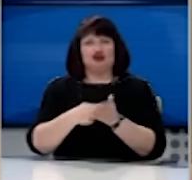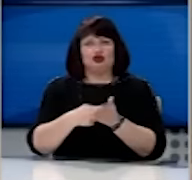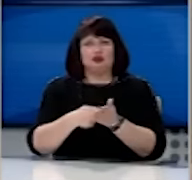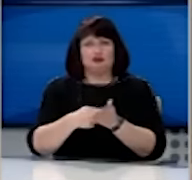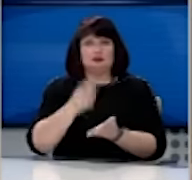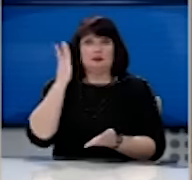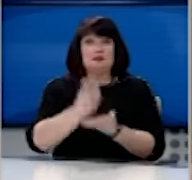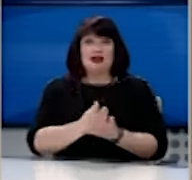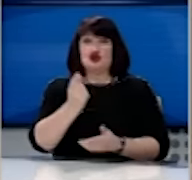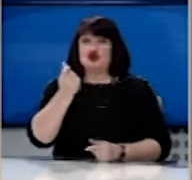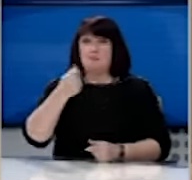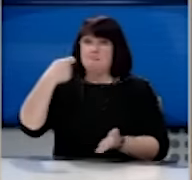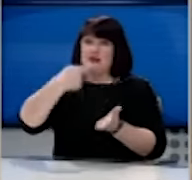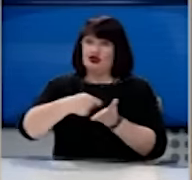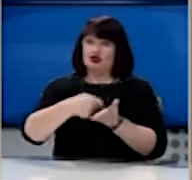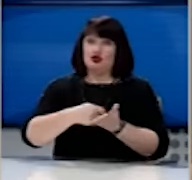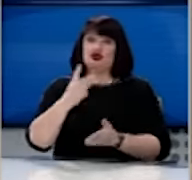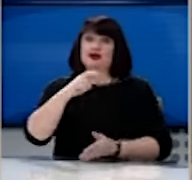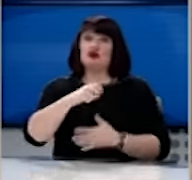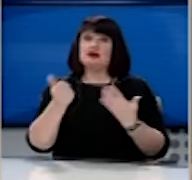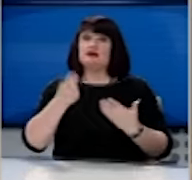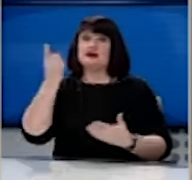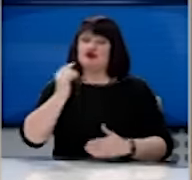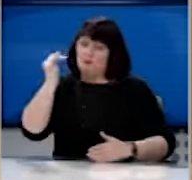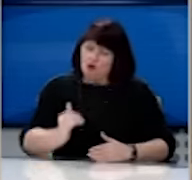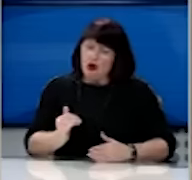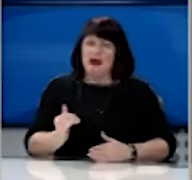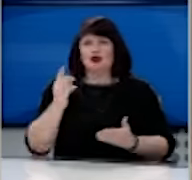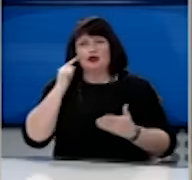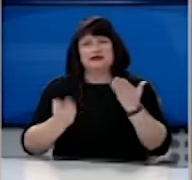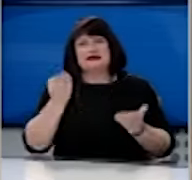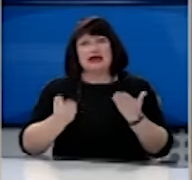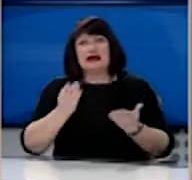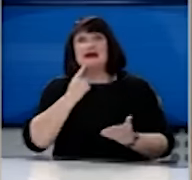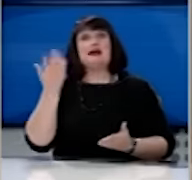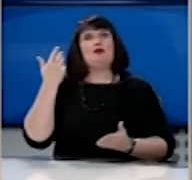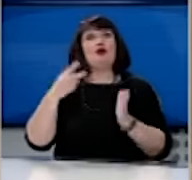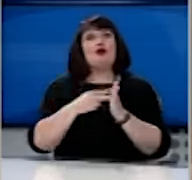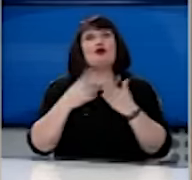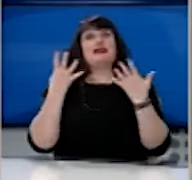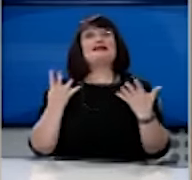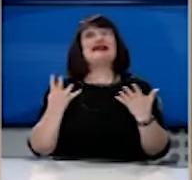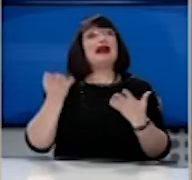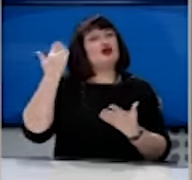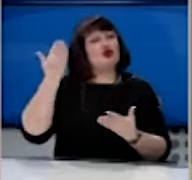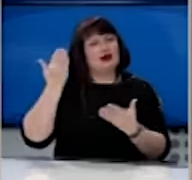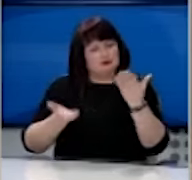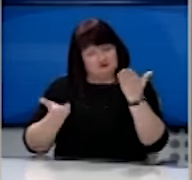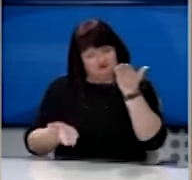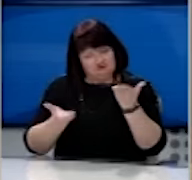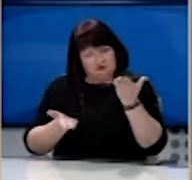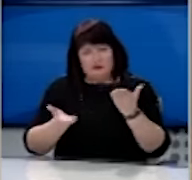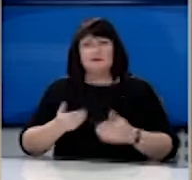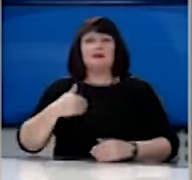μέσος μισθός να είναι σήμερα 26% χαμηλότερος από ό,τι ήταν το 2009. Και έρχεται